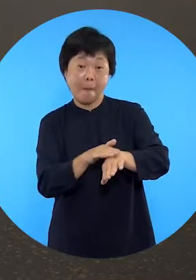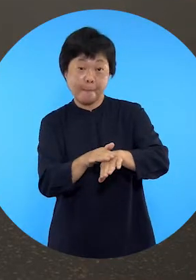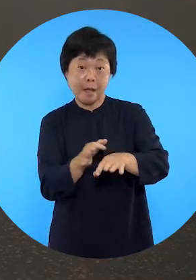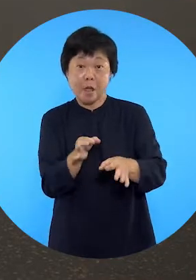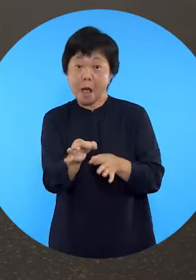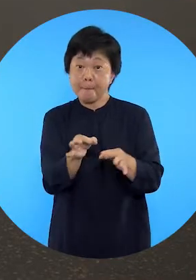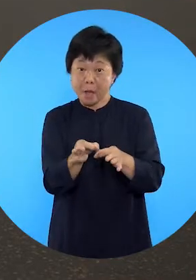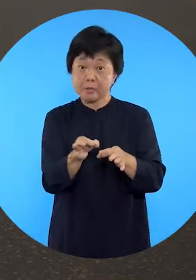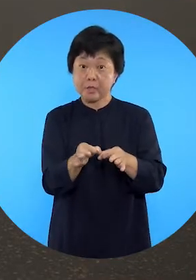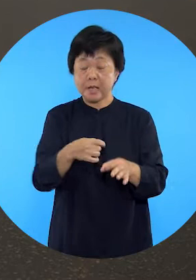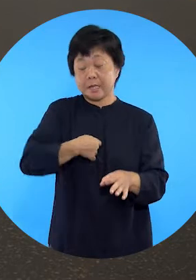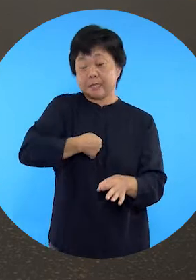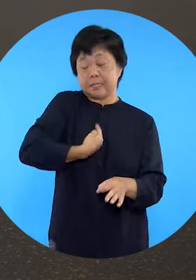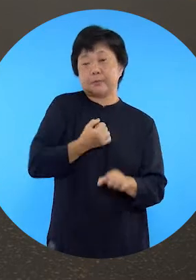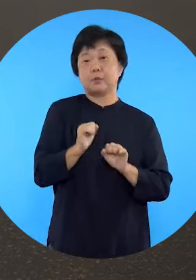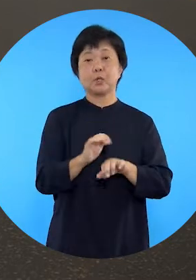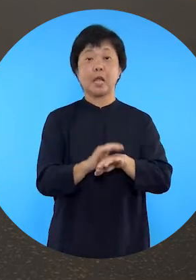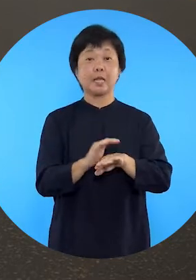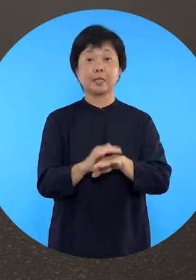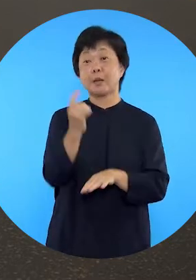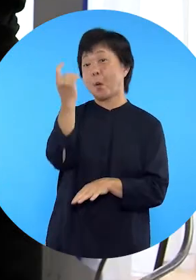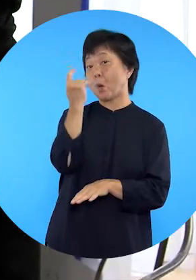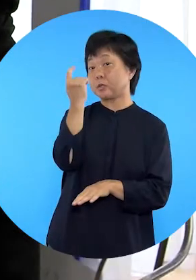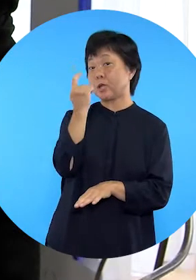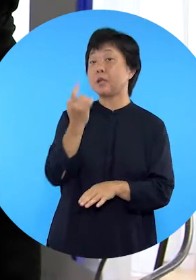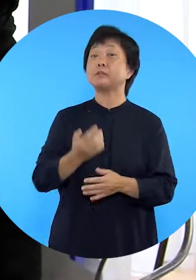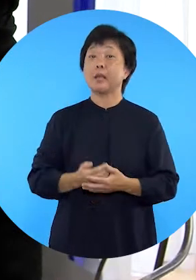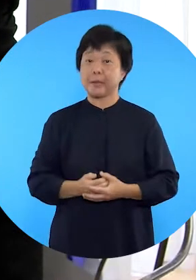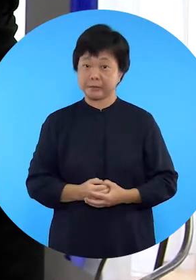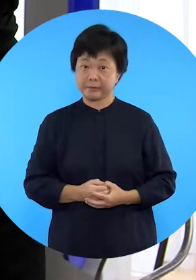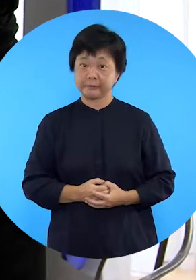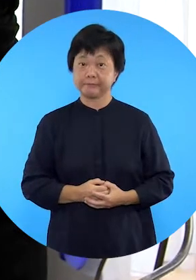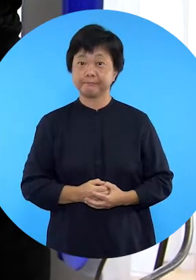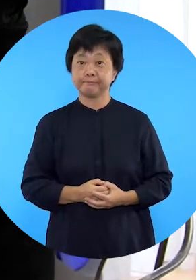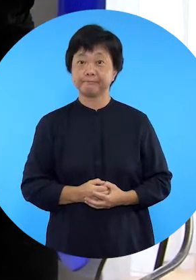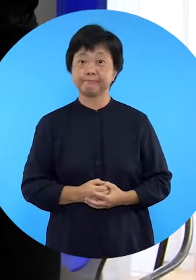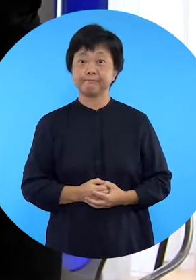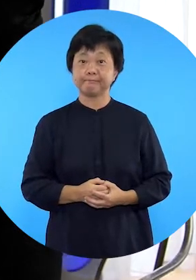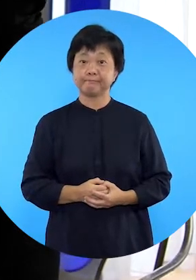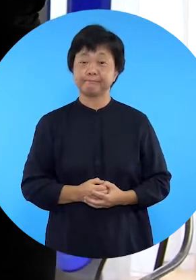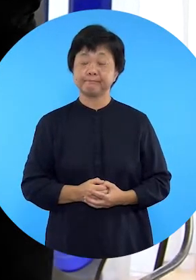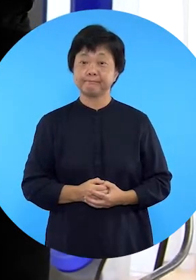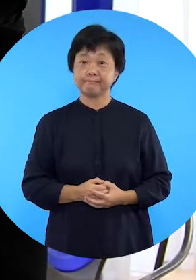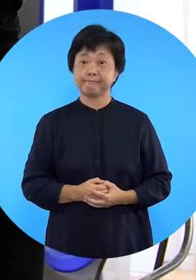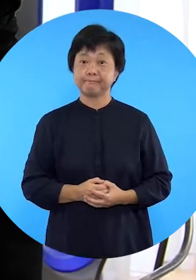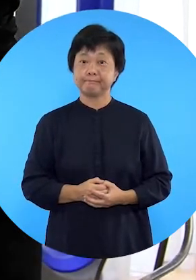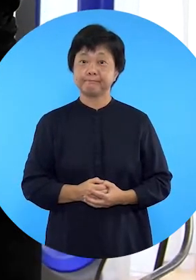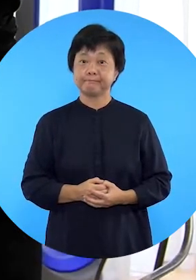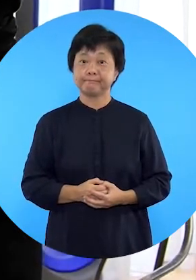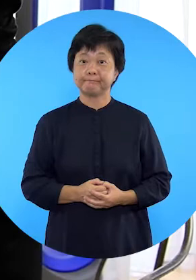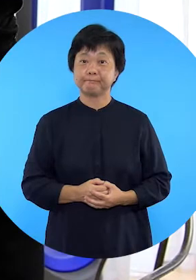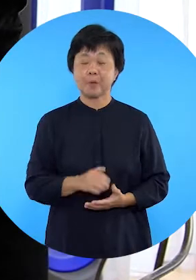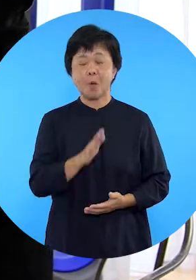オリジナルクリームの販売もしていて、セルフマッサージの方法も教えていただけます。